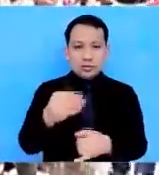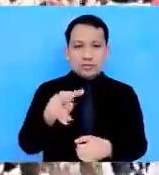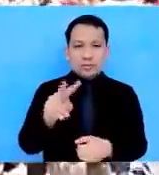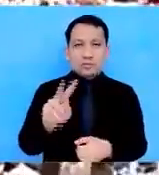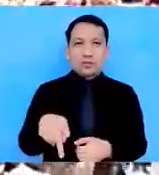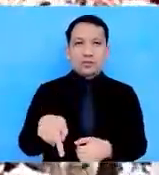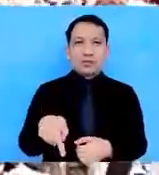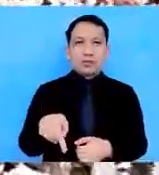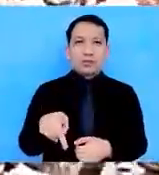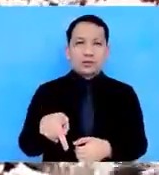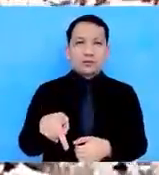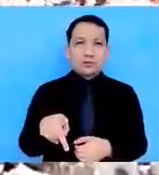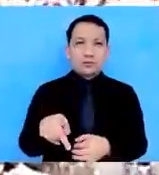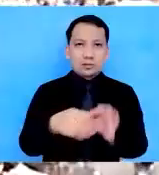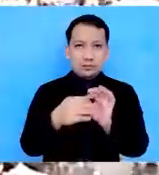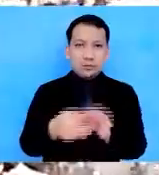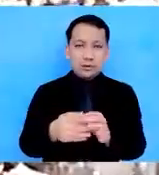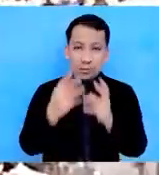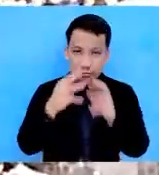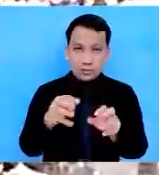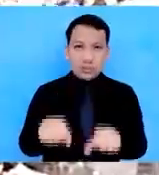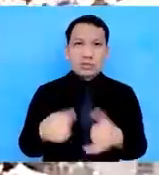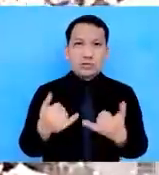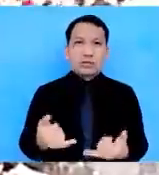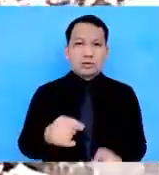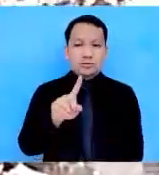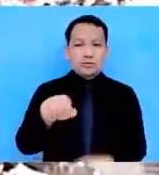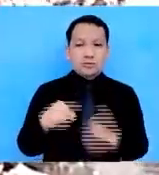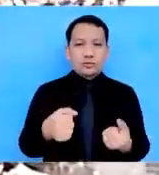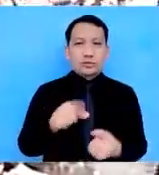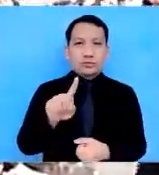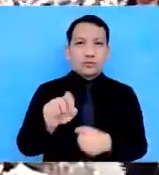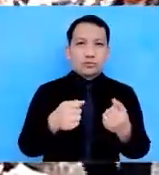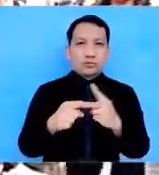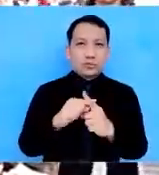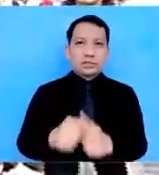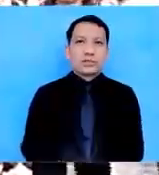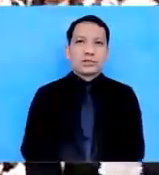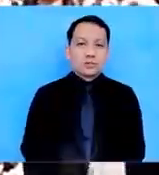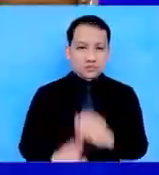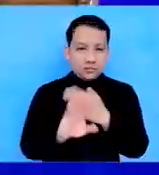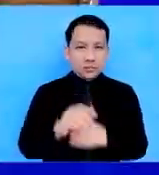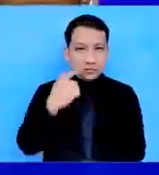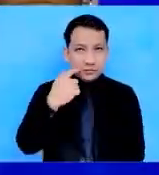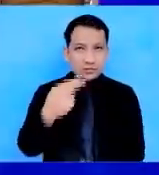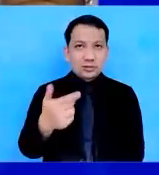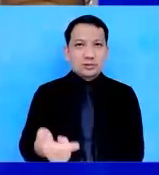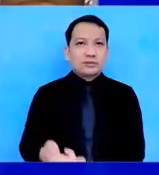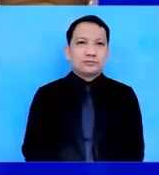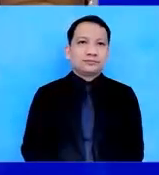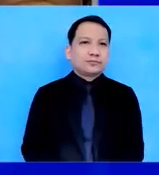at Conference MVP. Mapapanood po lahat ng iyan sa One Sports at One Sports Plus. Balik sa'yo, Gretchen.